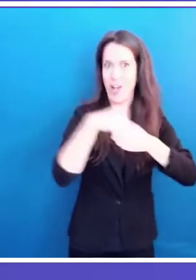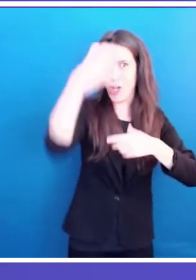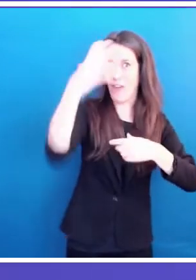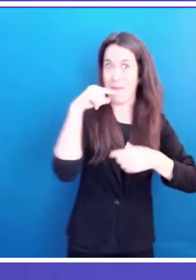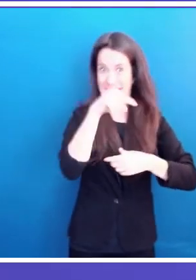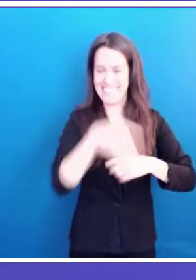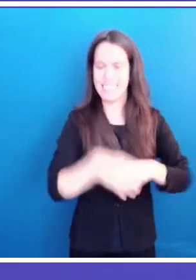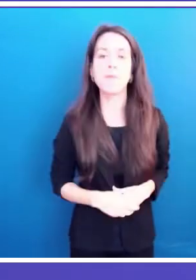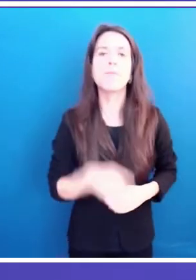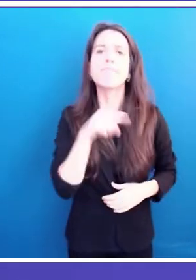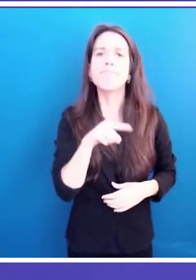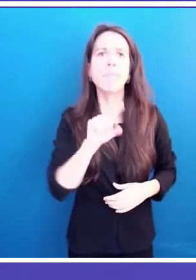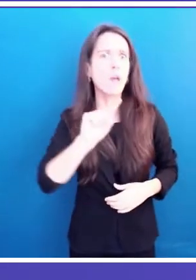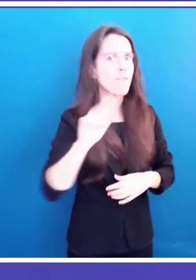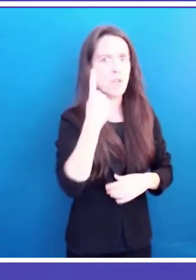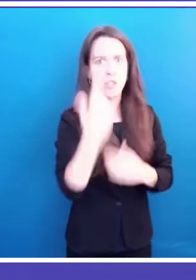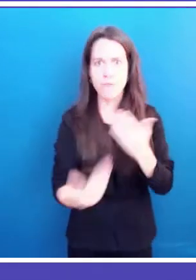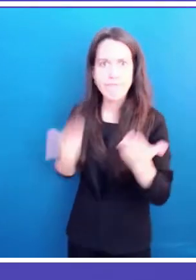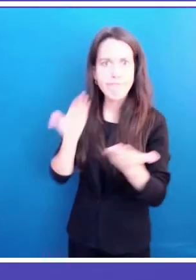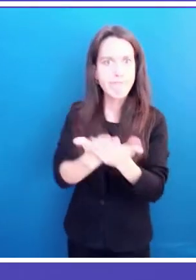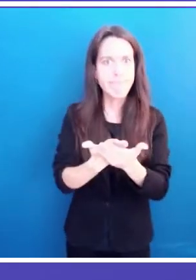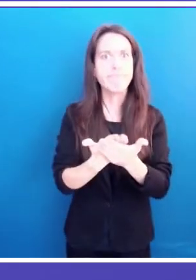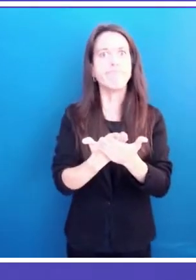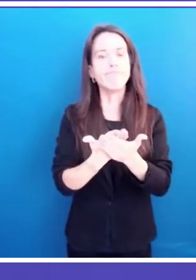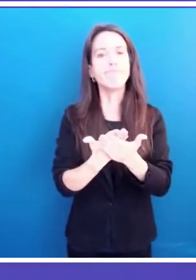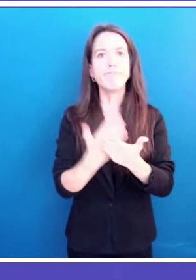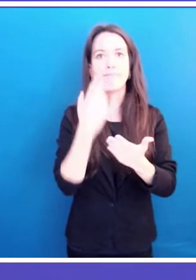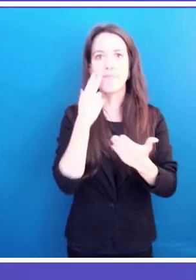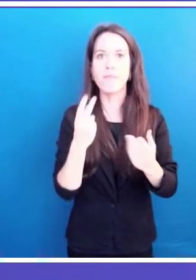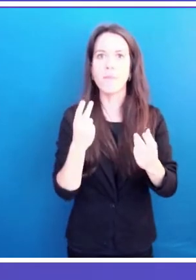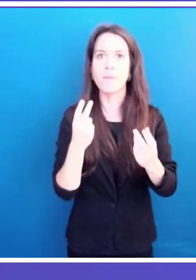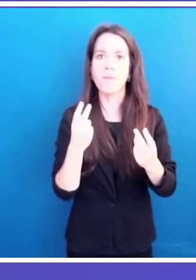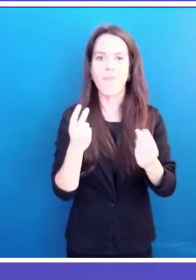والأمانة العامة للحزب الديمقراطي وهو الحزب الأساسي الممثل في الحكومة